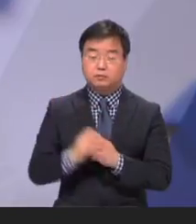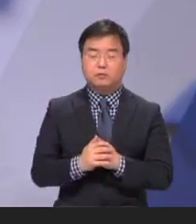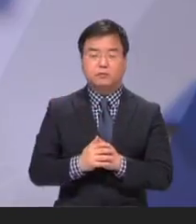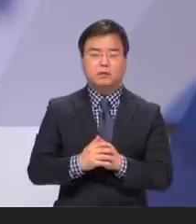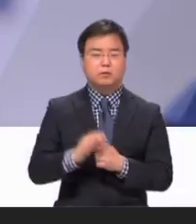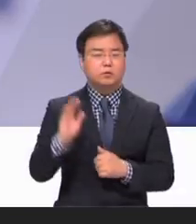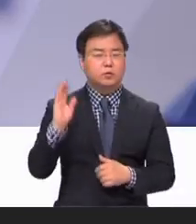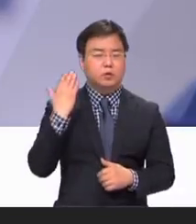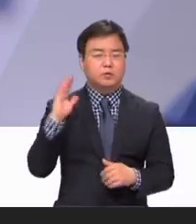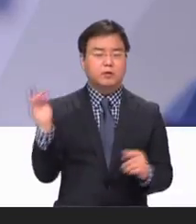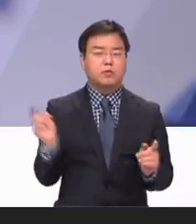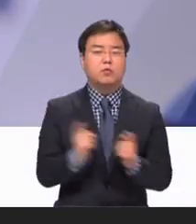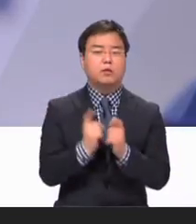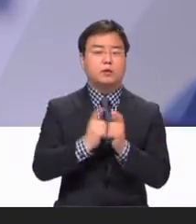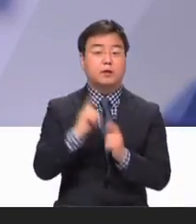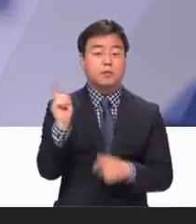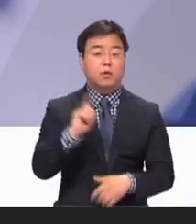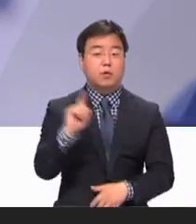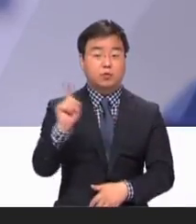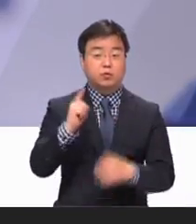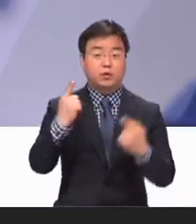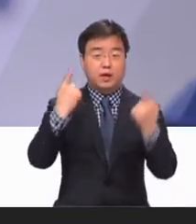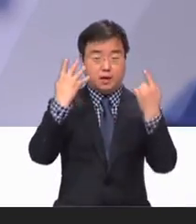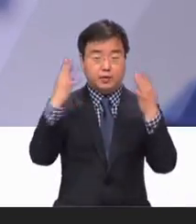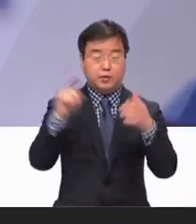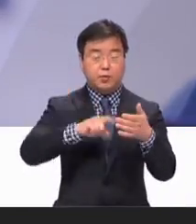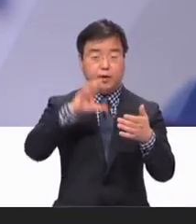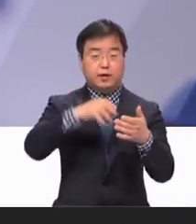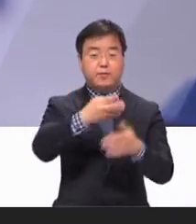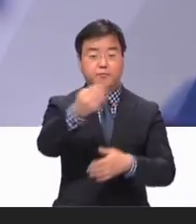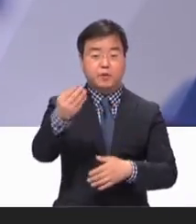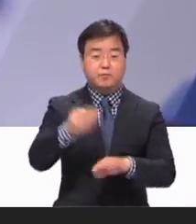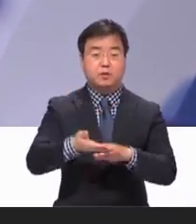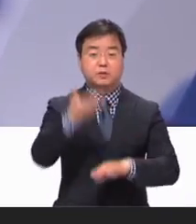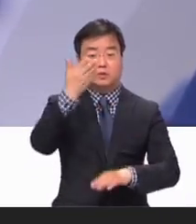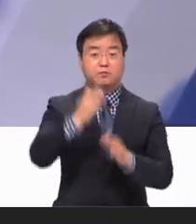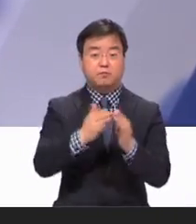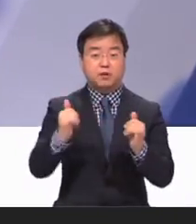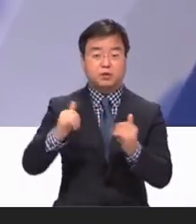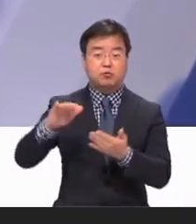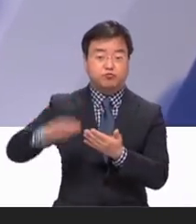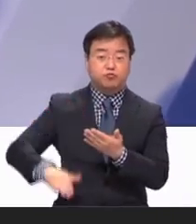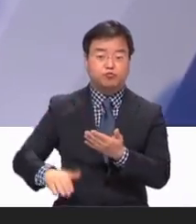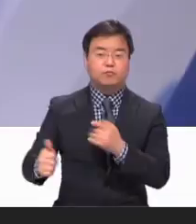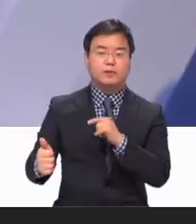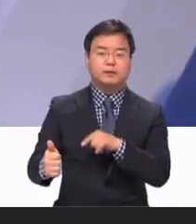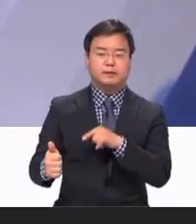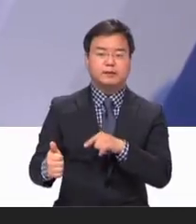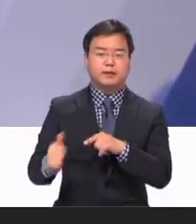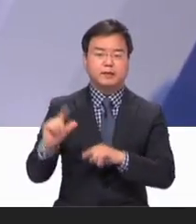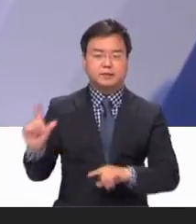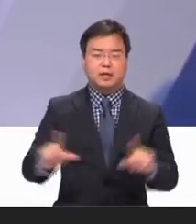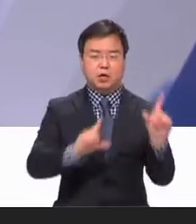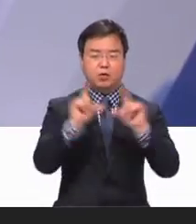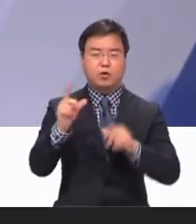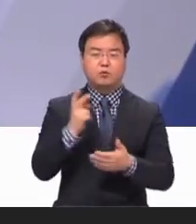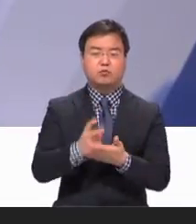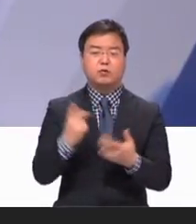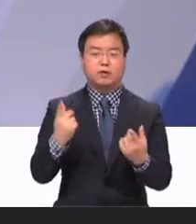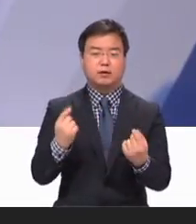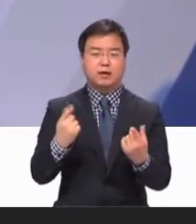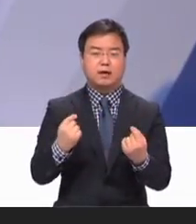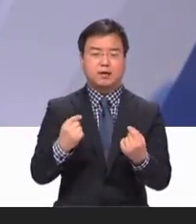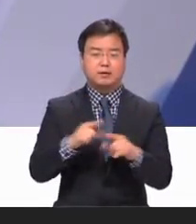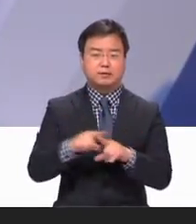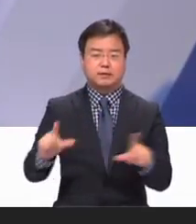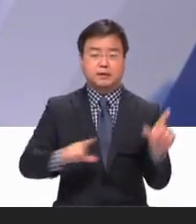됐던 것이 한 대학에서 일부 선배들이 후배들한테 말씀하신 대로 생활 규정 같은 식으로 뭔가 일상생활을